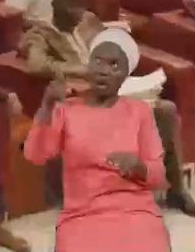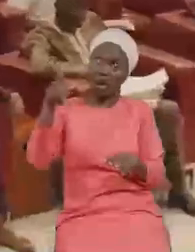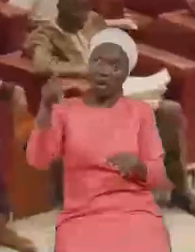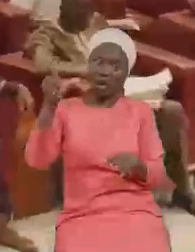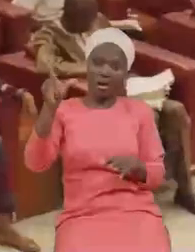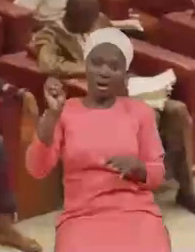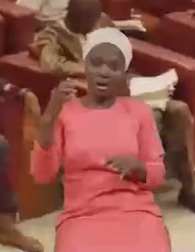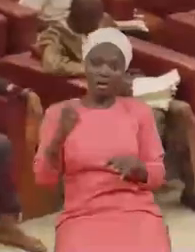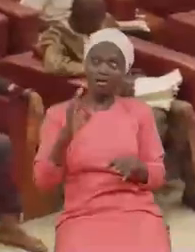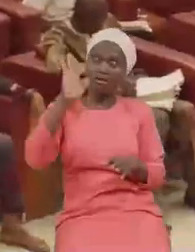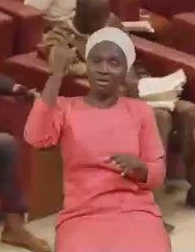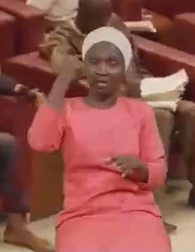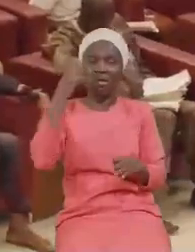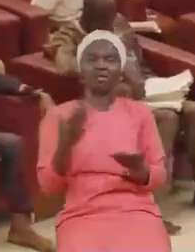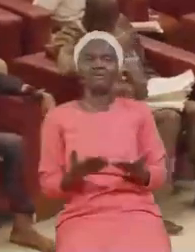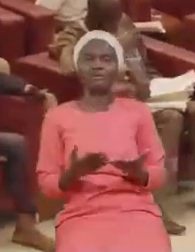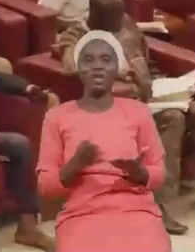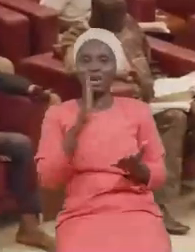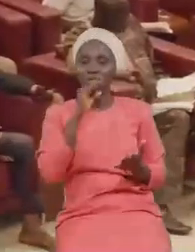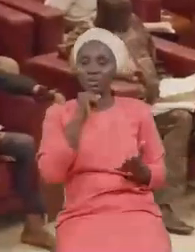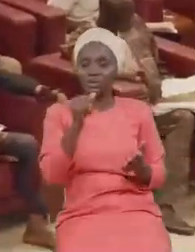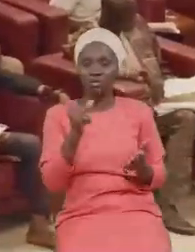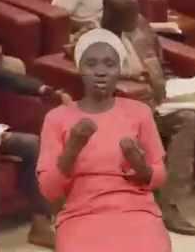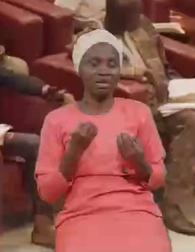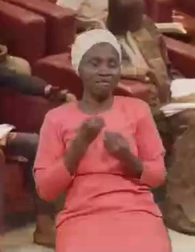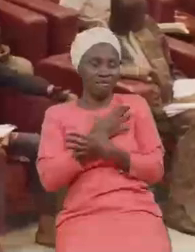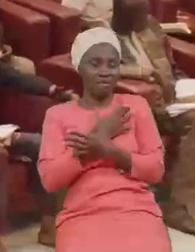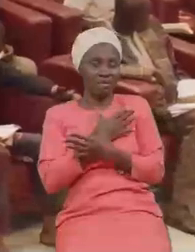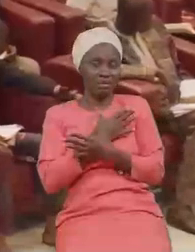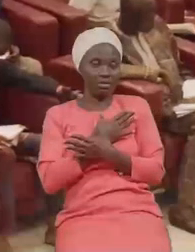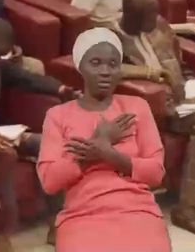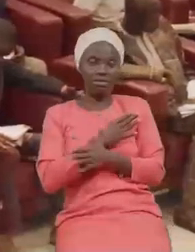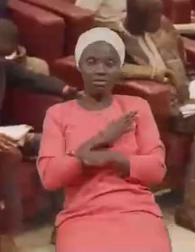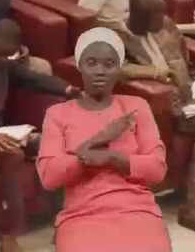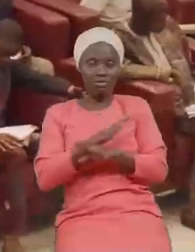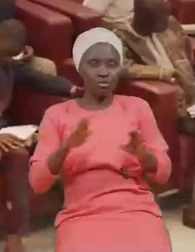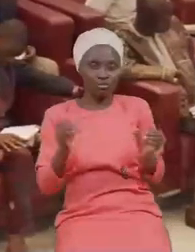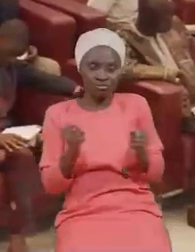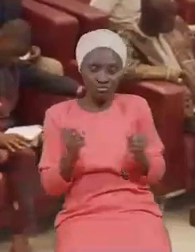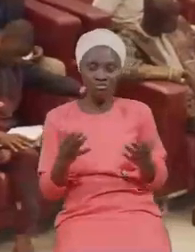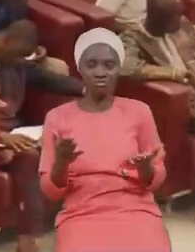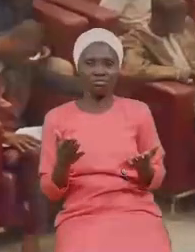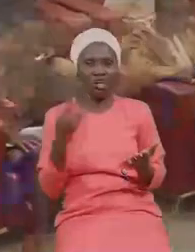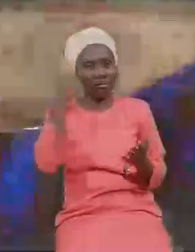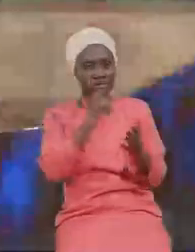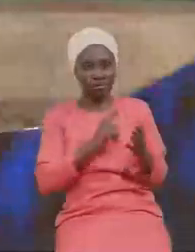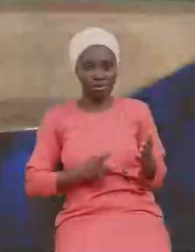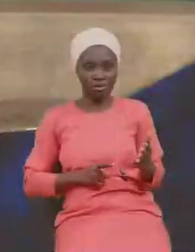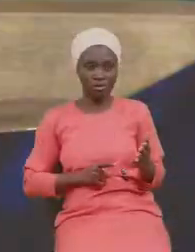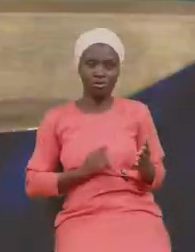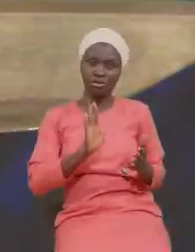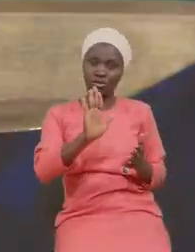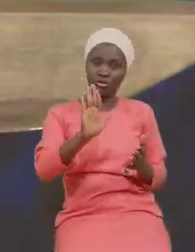effrayé ne te ferai point et ne t'épouvante point car l'Éternel ton